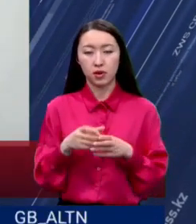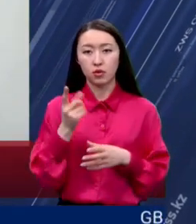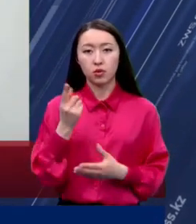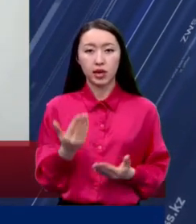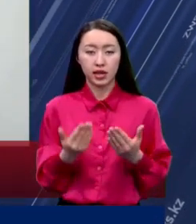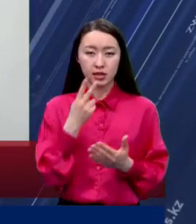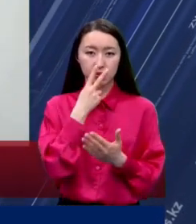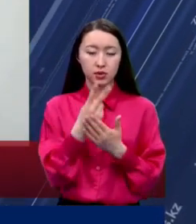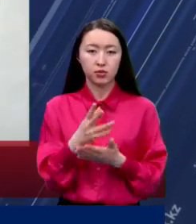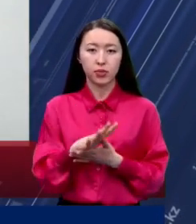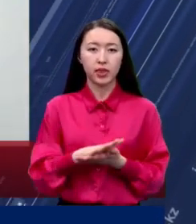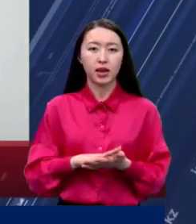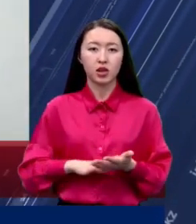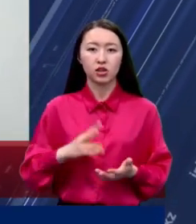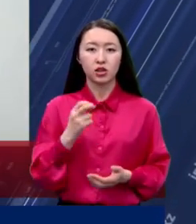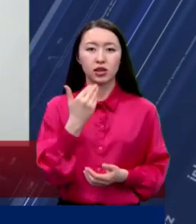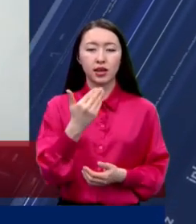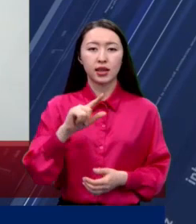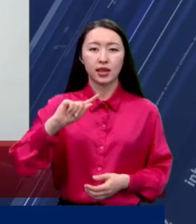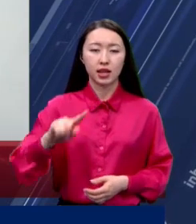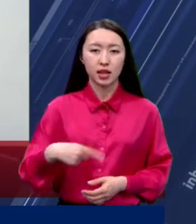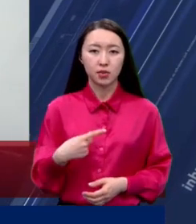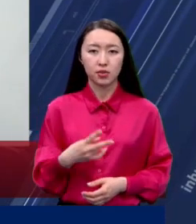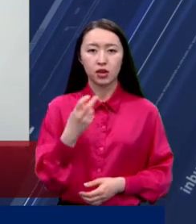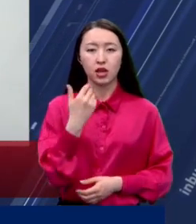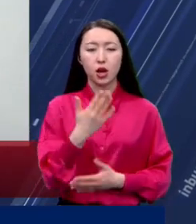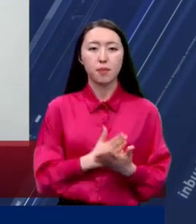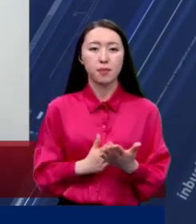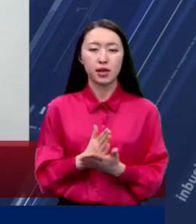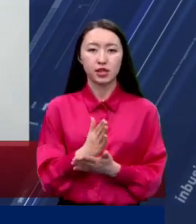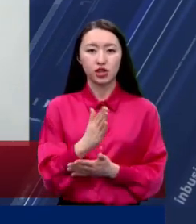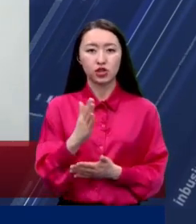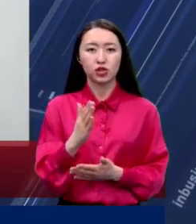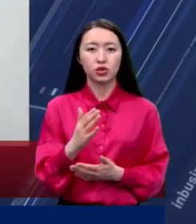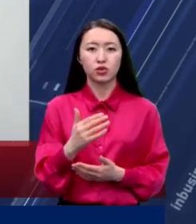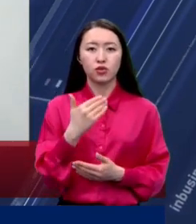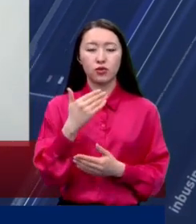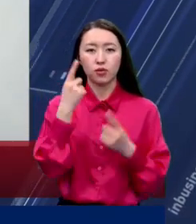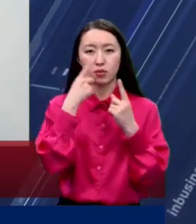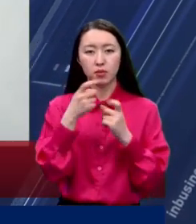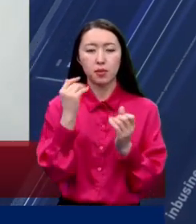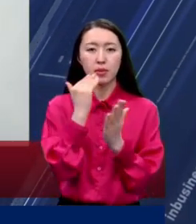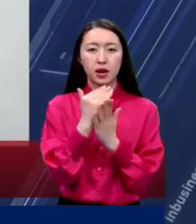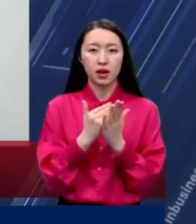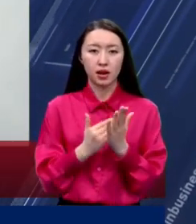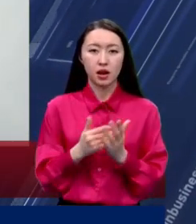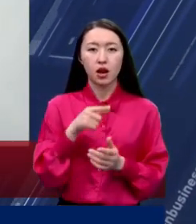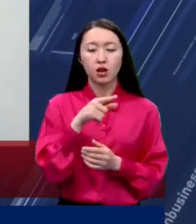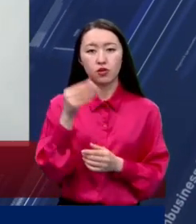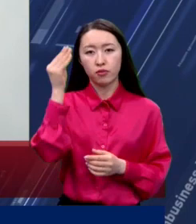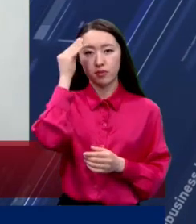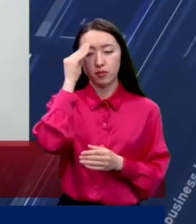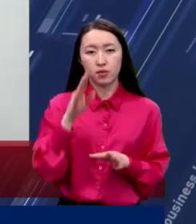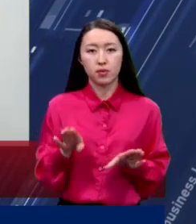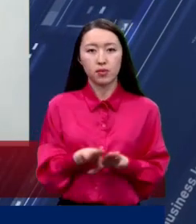посмотреть затем на их требования, на их политические, на политическую повестку, программы, то не создается